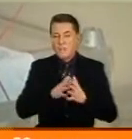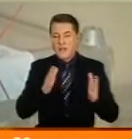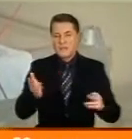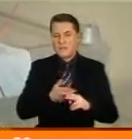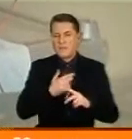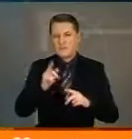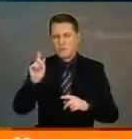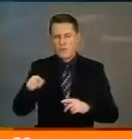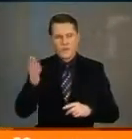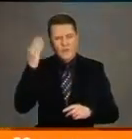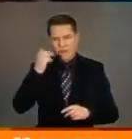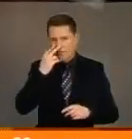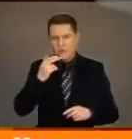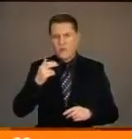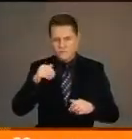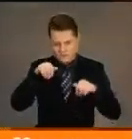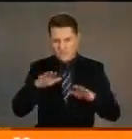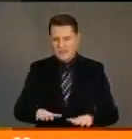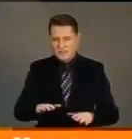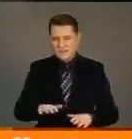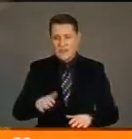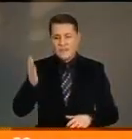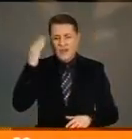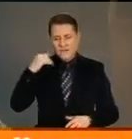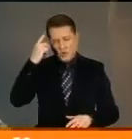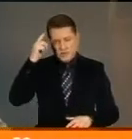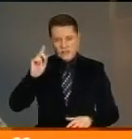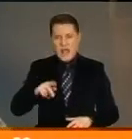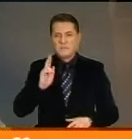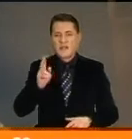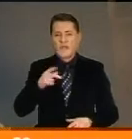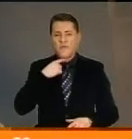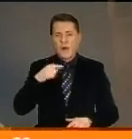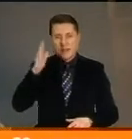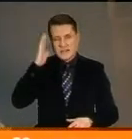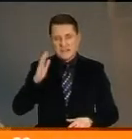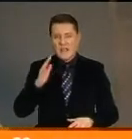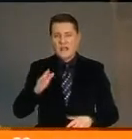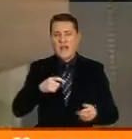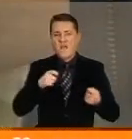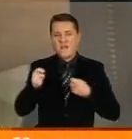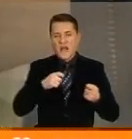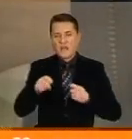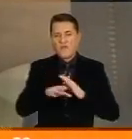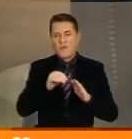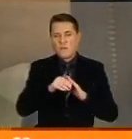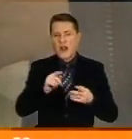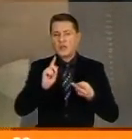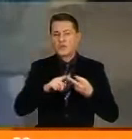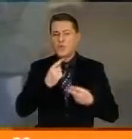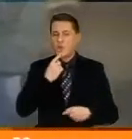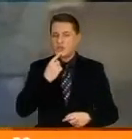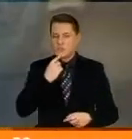вже визначилася. Ми давно определились, за кого голосувати. Місцеву владу цьогоріч маріупільці обирають із другої